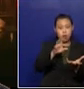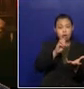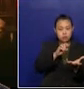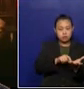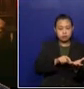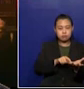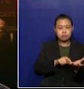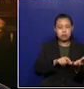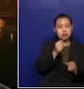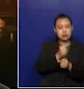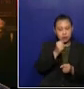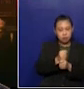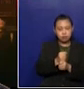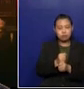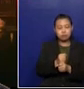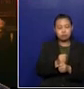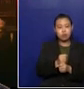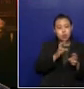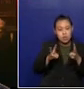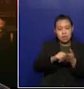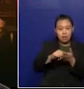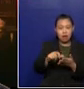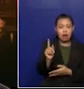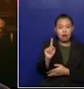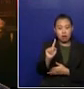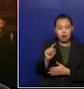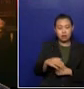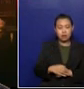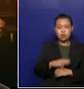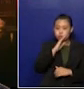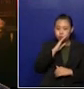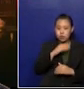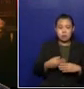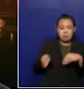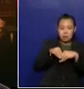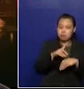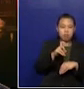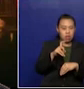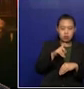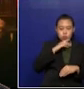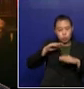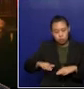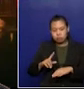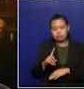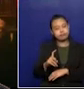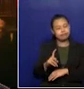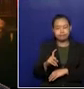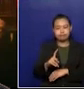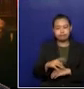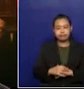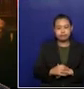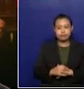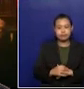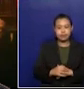รงแล้วตอนนี้มันมีทางออกไหมฮะเราขึ้นก็ไม่ได้นะฮะลงก็ไม่ได้ฮะแต่สิ่งที่รัฐบ